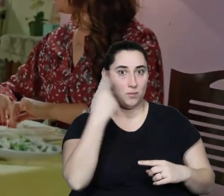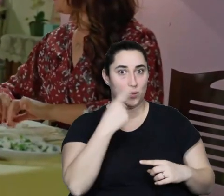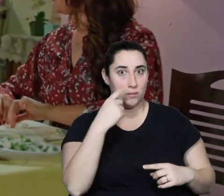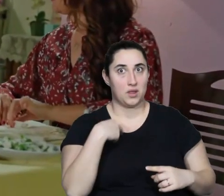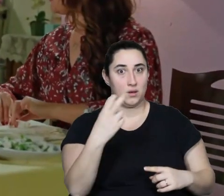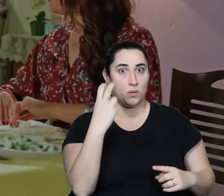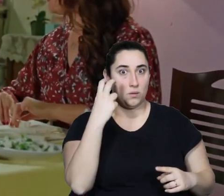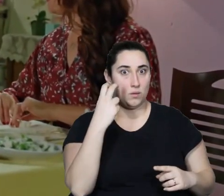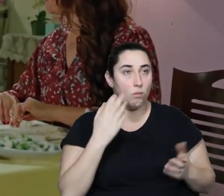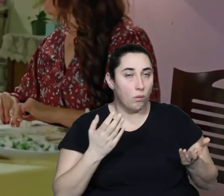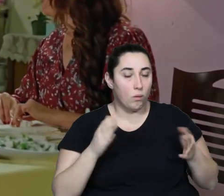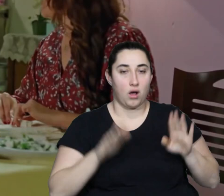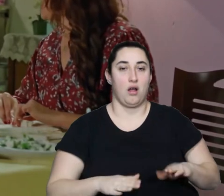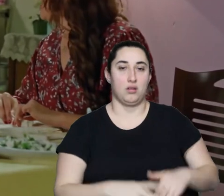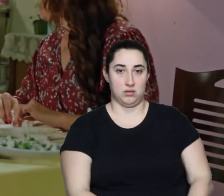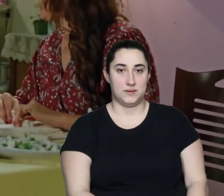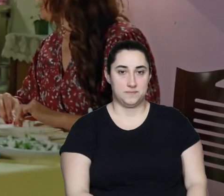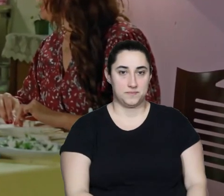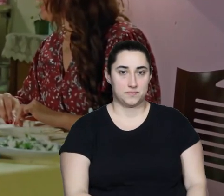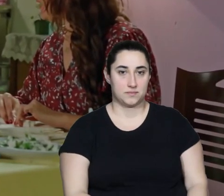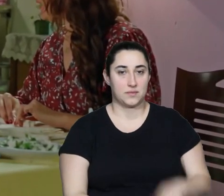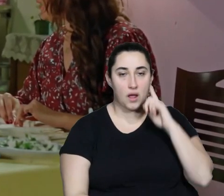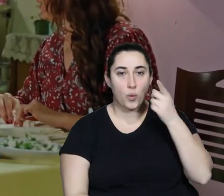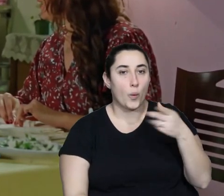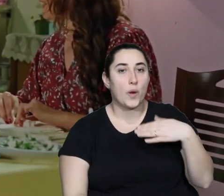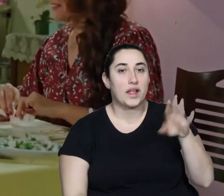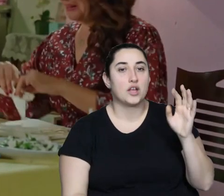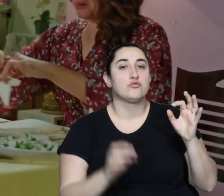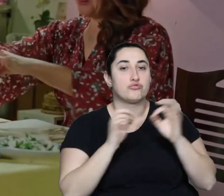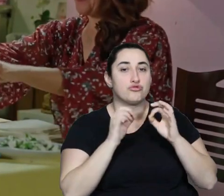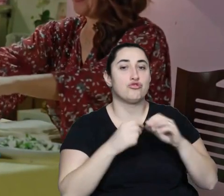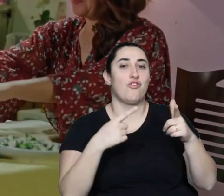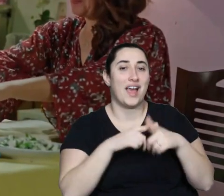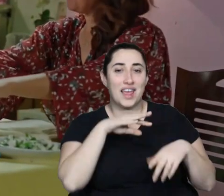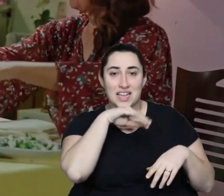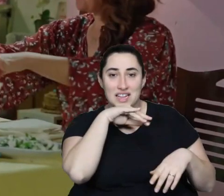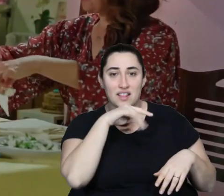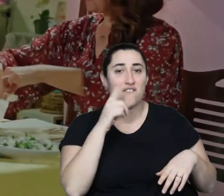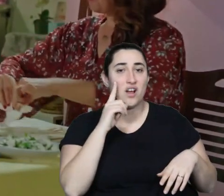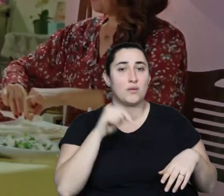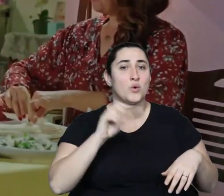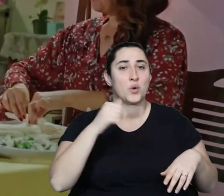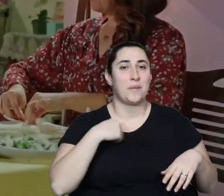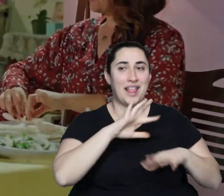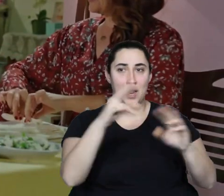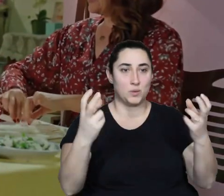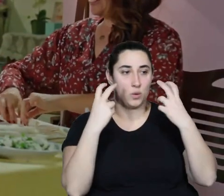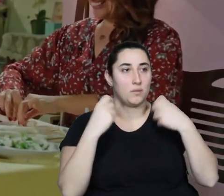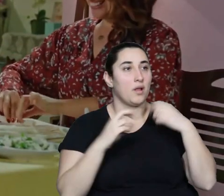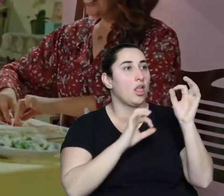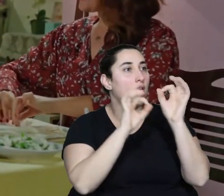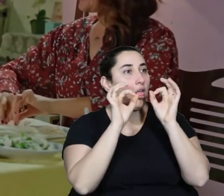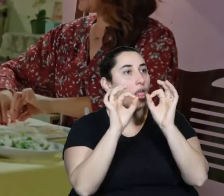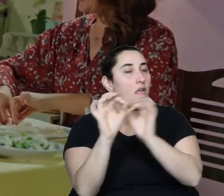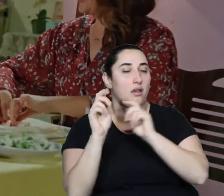böyle beni görünce. Böyle kalıverdi. Ay sadece o mu? Burcu, Faik dedi. Vallahi bugün beni kim gördüyse gözlerini